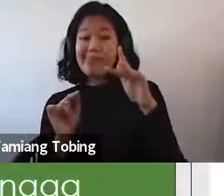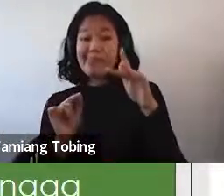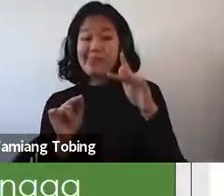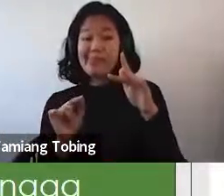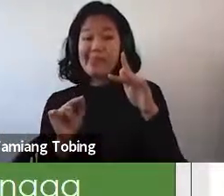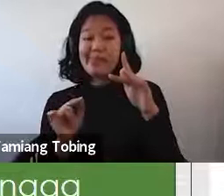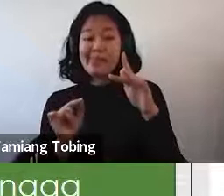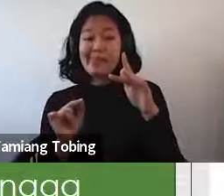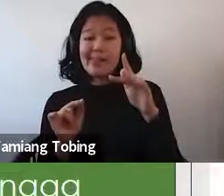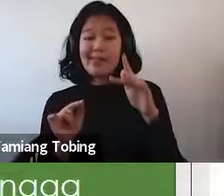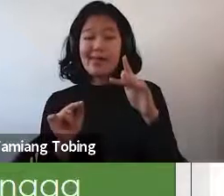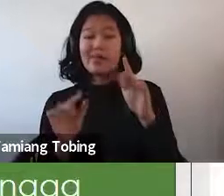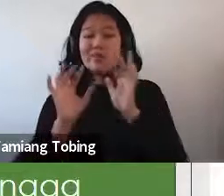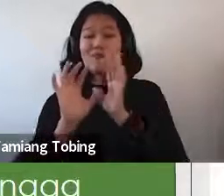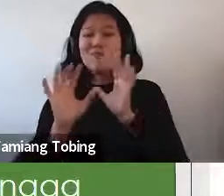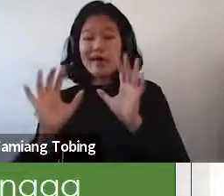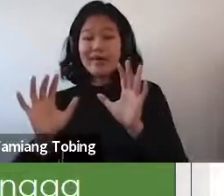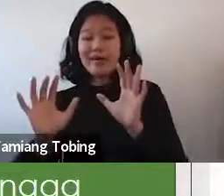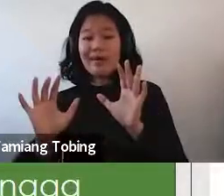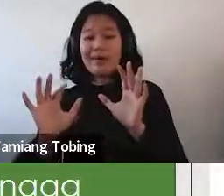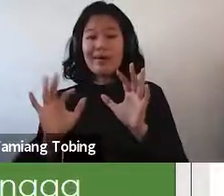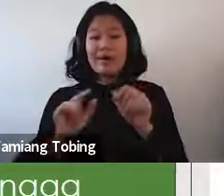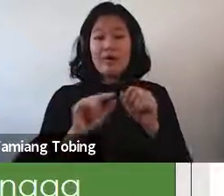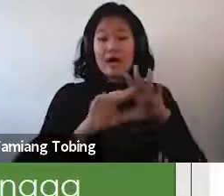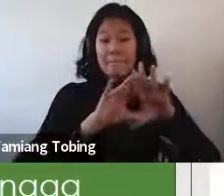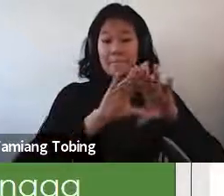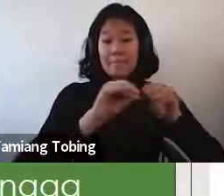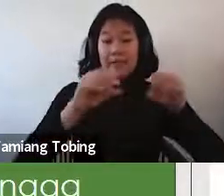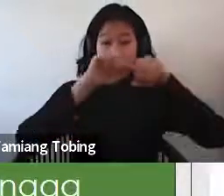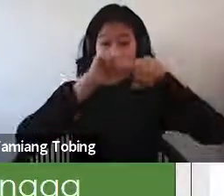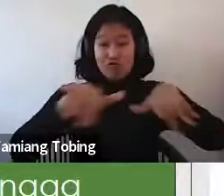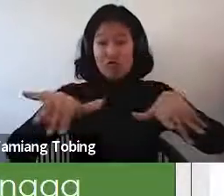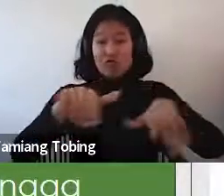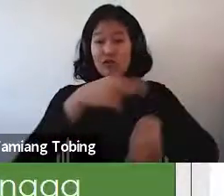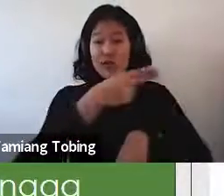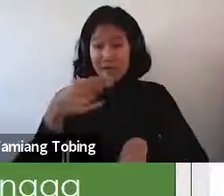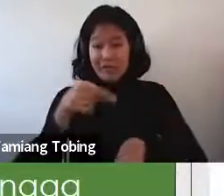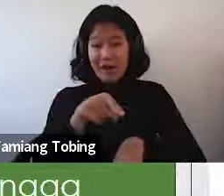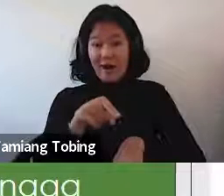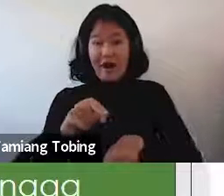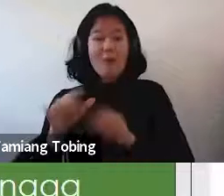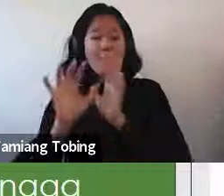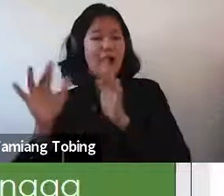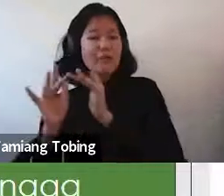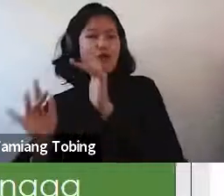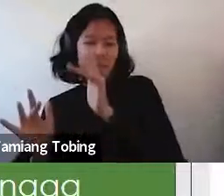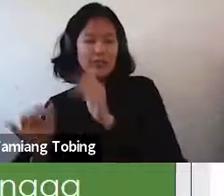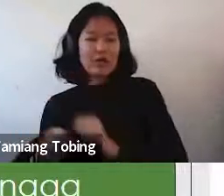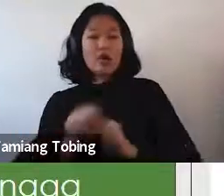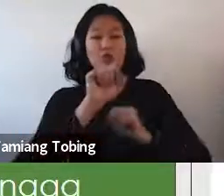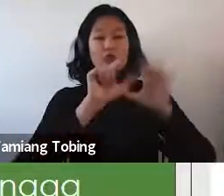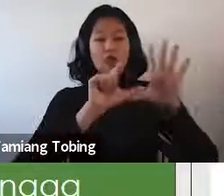informal mendominasi struktur pekerjaan di Indonesia. Jadi 70